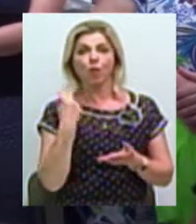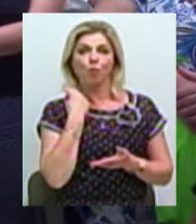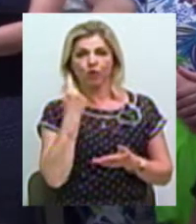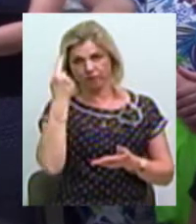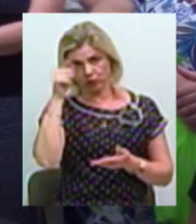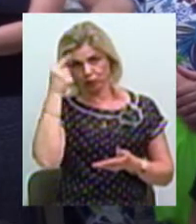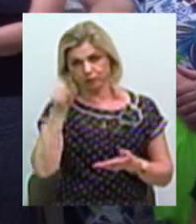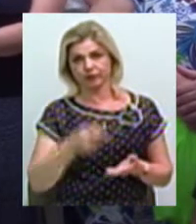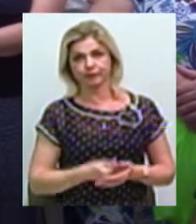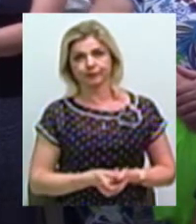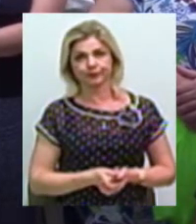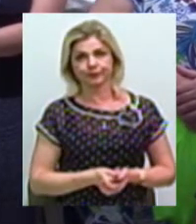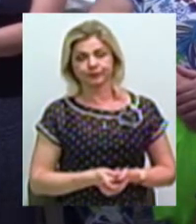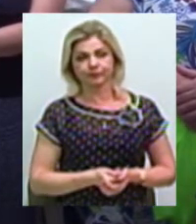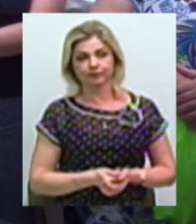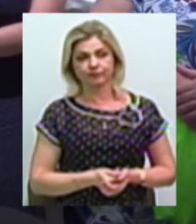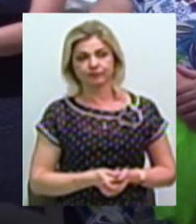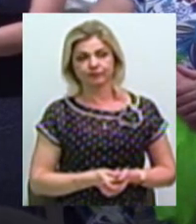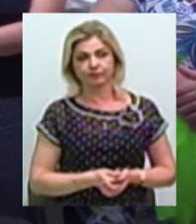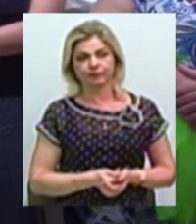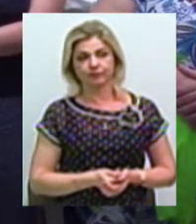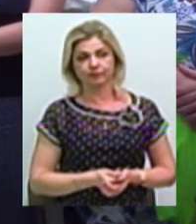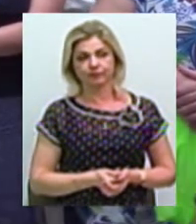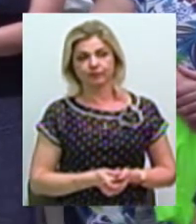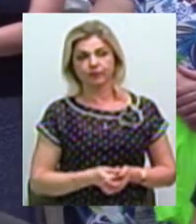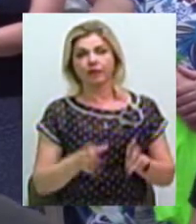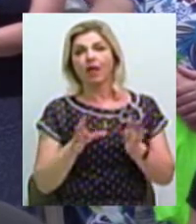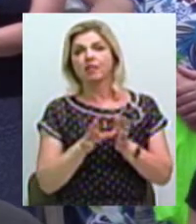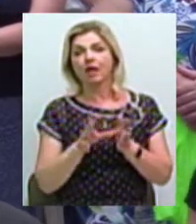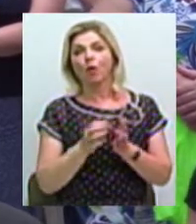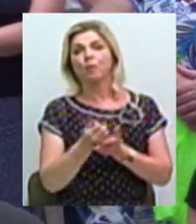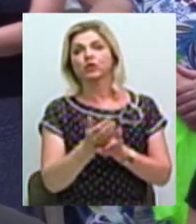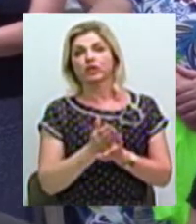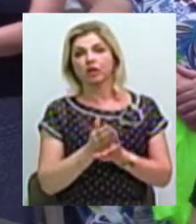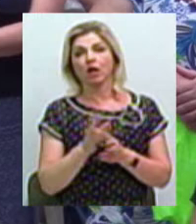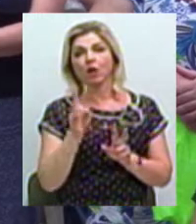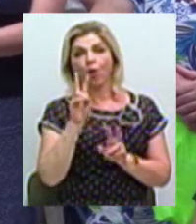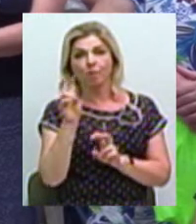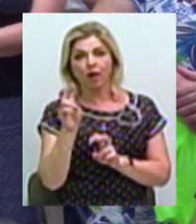надуманий, тому що енергопостачальна компанія виписує